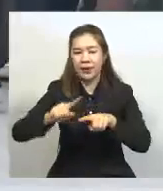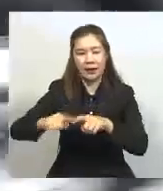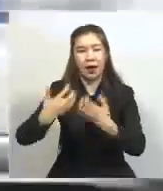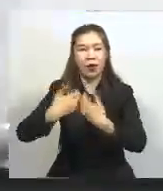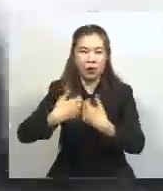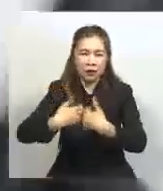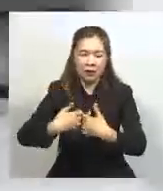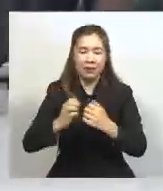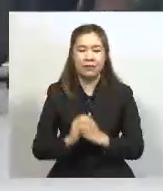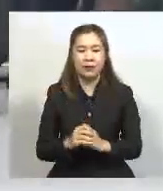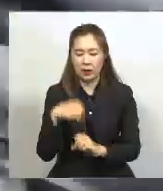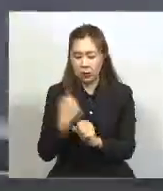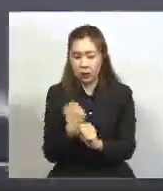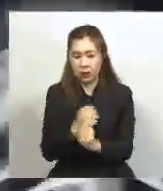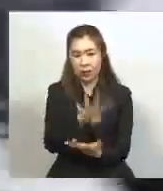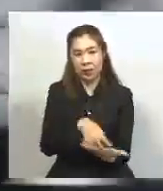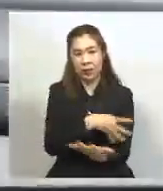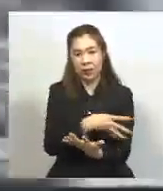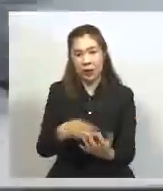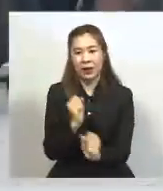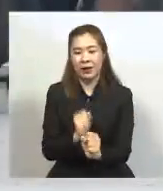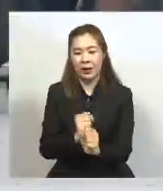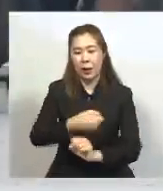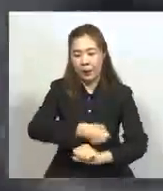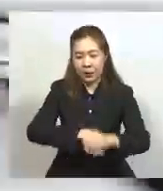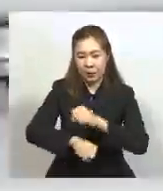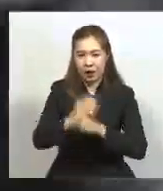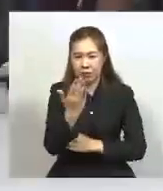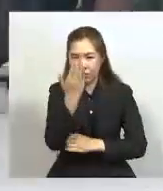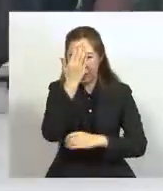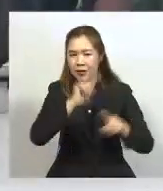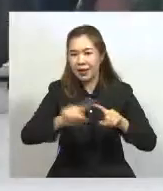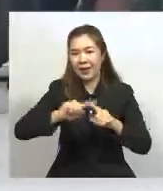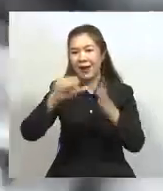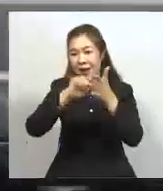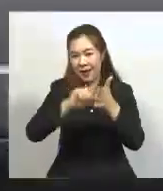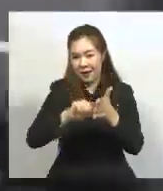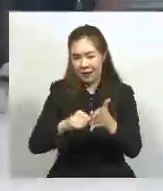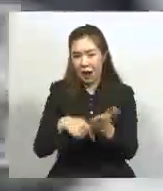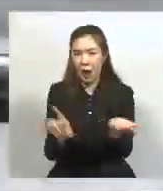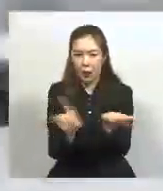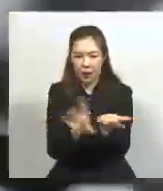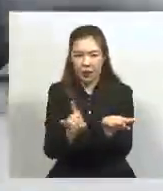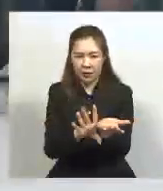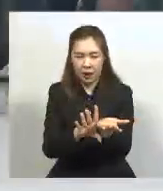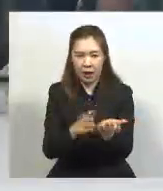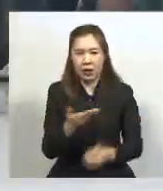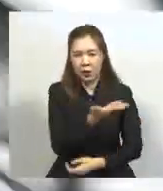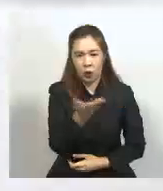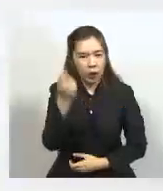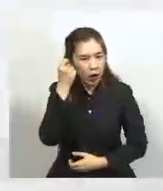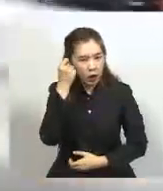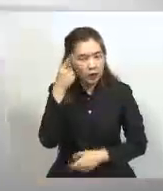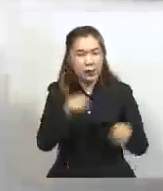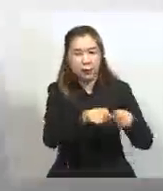ครับแล้วก็ยังมีการซักซ้อมแผนการปฏิบัติพร้อมเชิญเหตุในทุกสถานการณ์เพื่อเน้นประสิทธิภาพและความเข้าใจร่วม